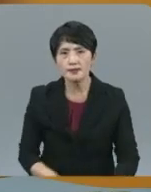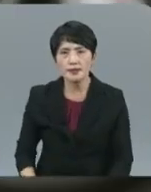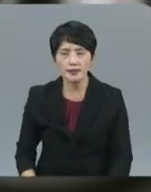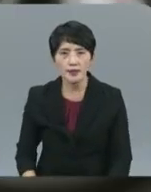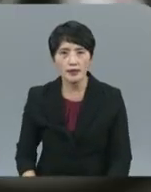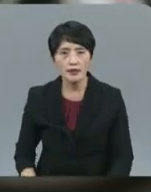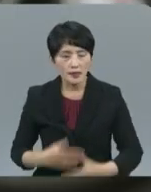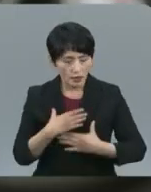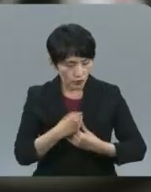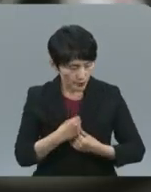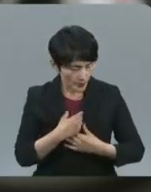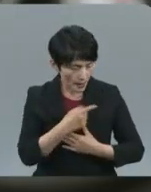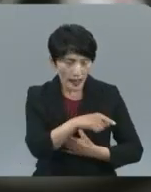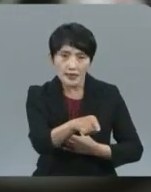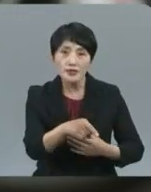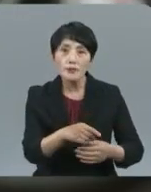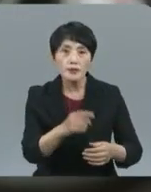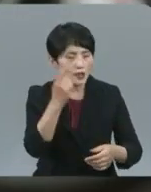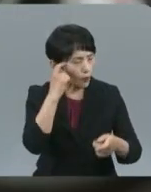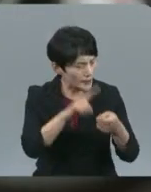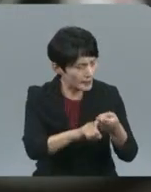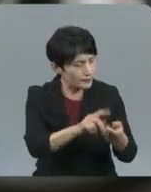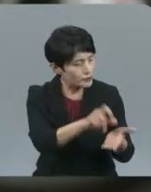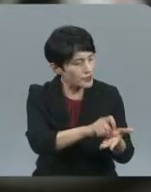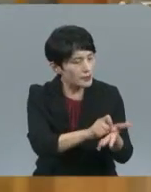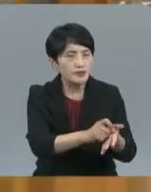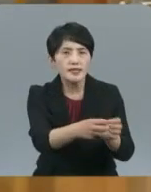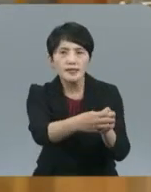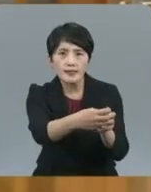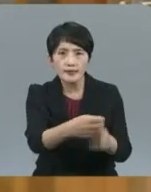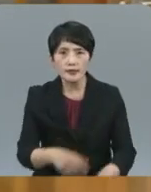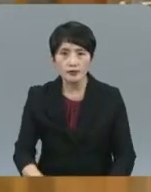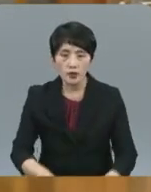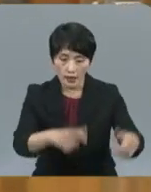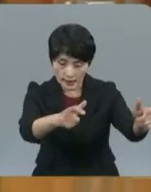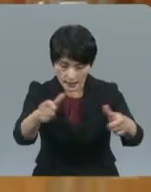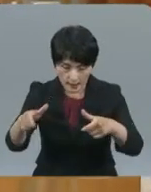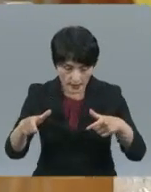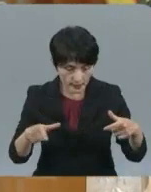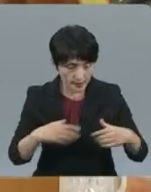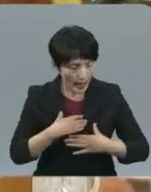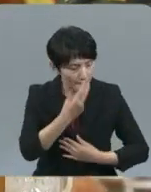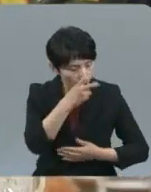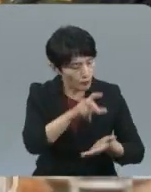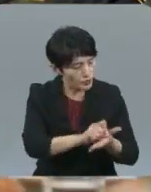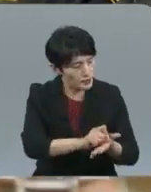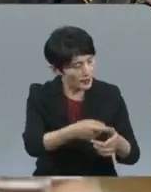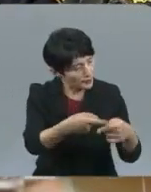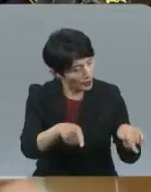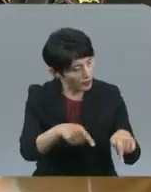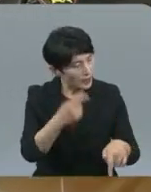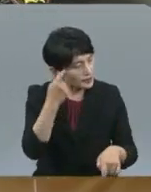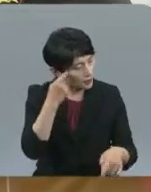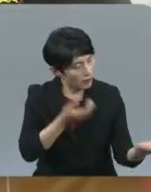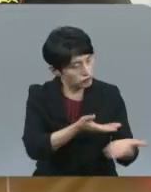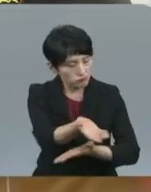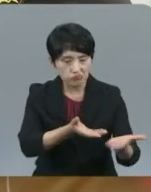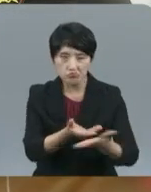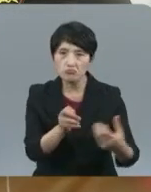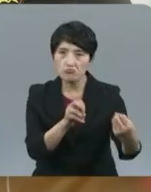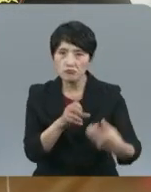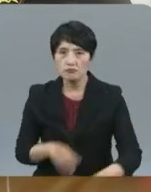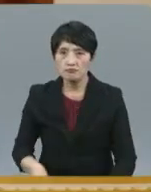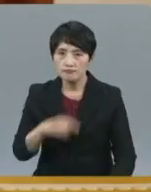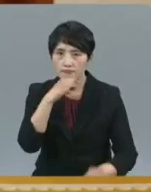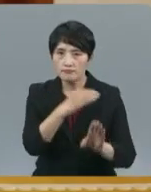họp song phương mình Nhưỡng và mát-xcơva đã hội tưởng về những ký ức tốt đẹp trong quan hệ hữu nghị Nga Triều thảo luận và đánh giá các mối quan